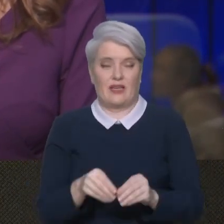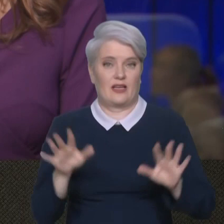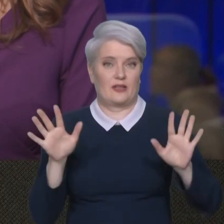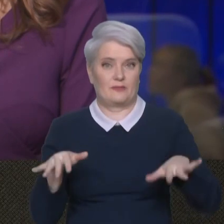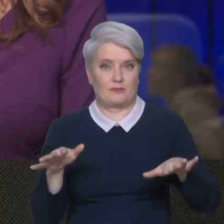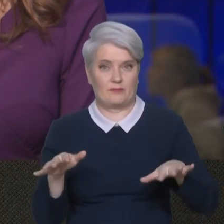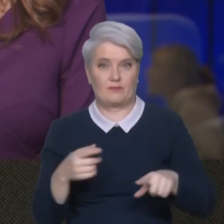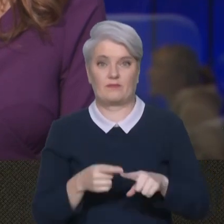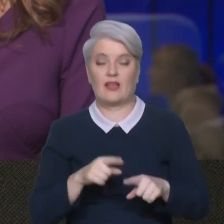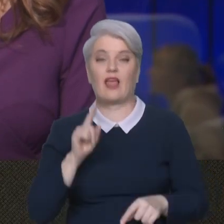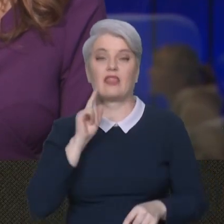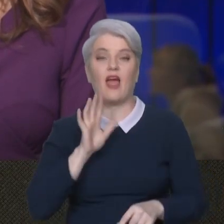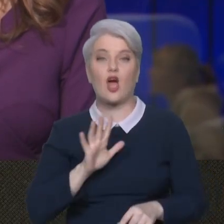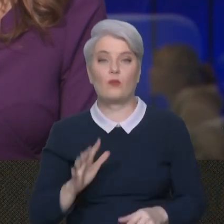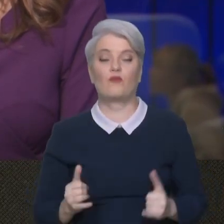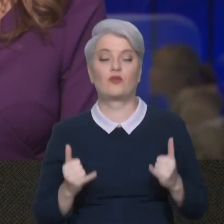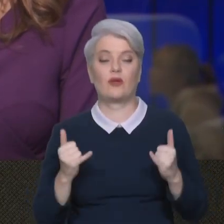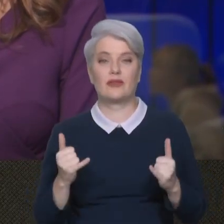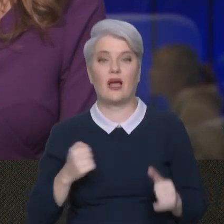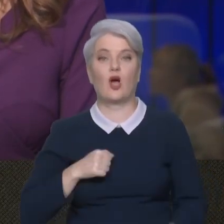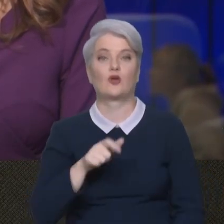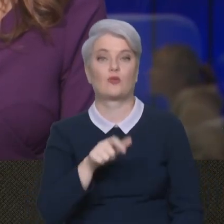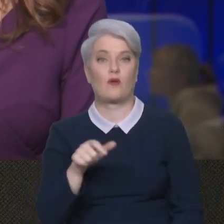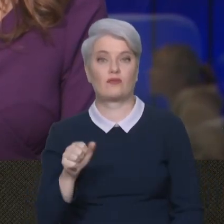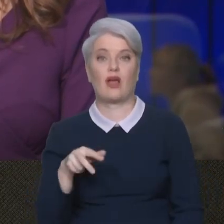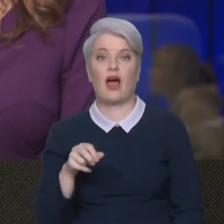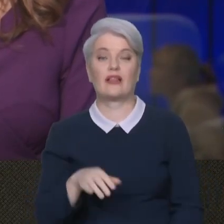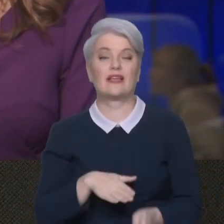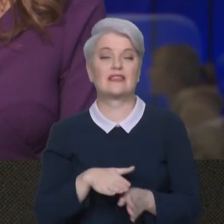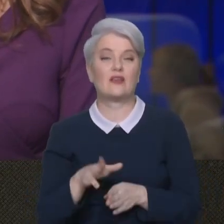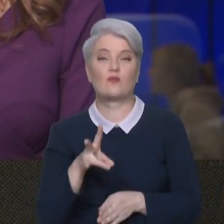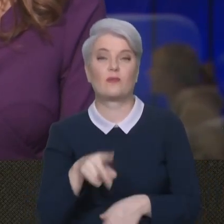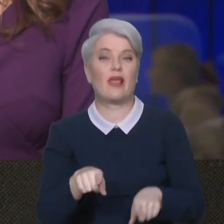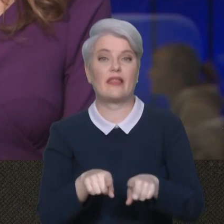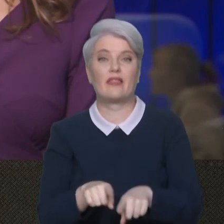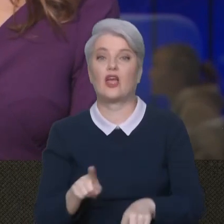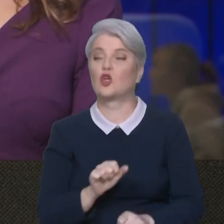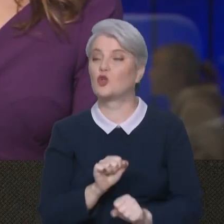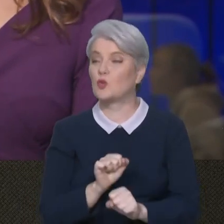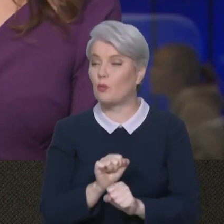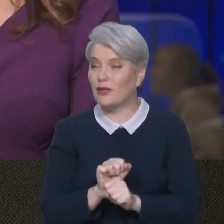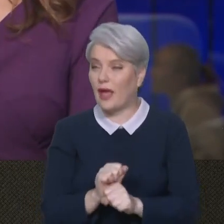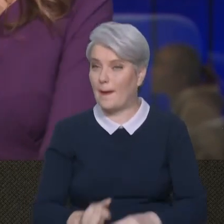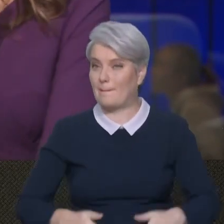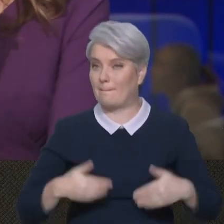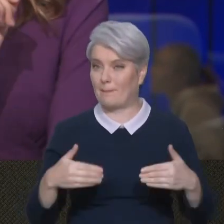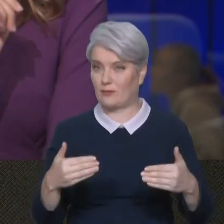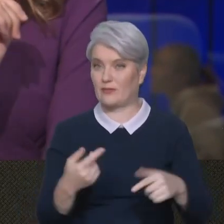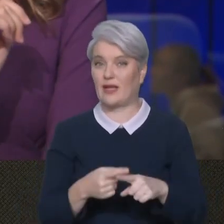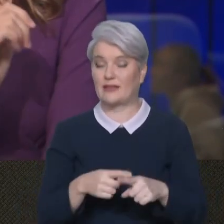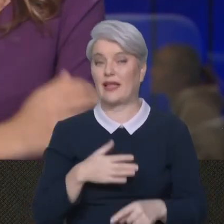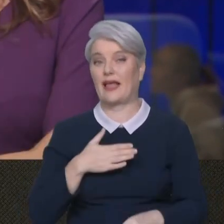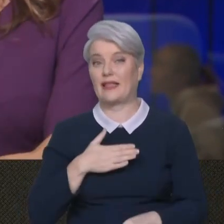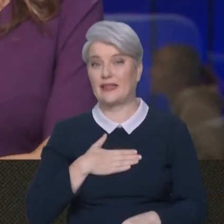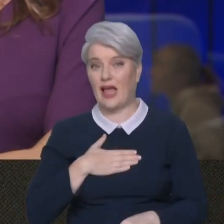скажімо так, це некомфортно для особового складу, але це зовсім не те, що зупиняє просування. Пане Євгене, це швидше про те, так, що нам з